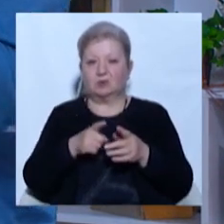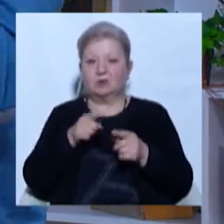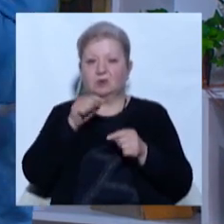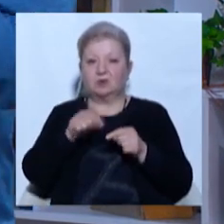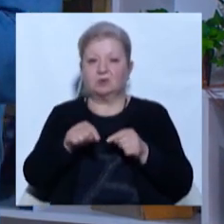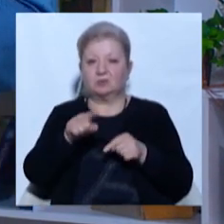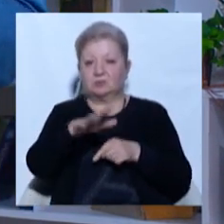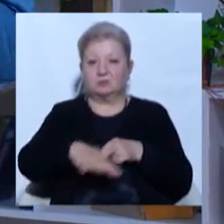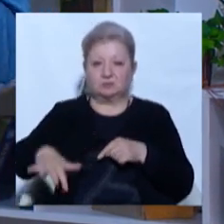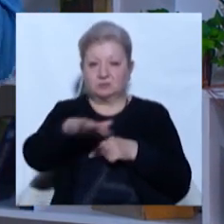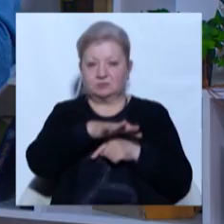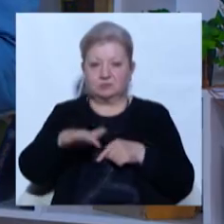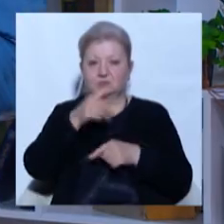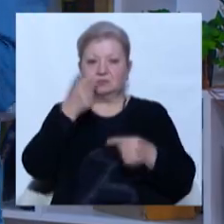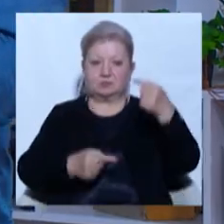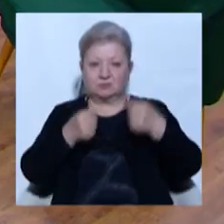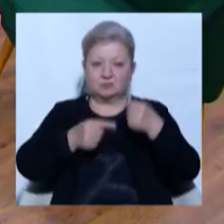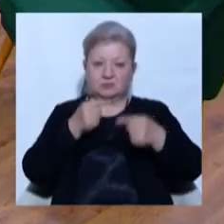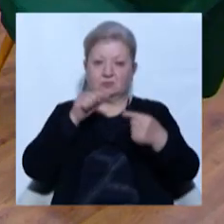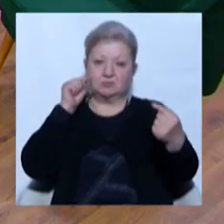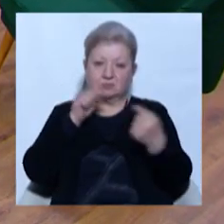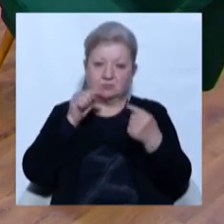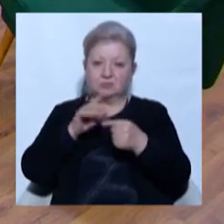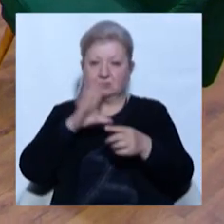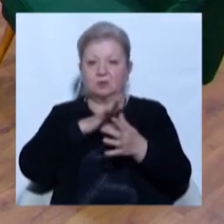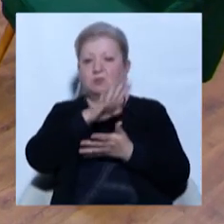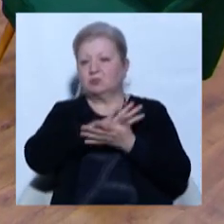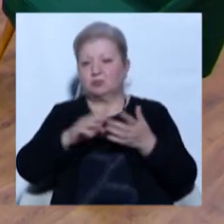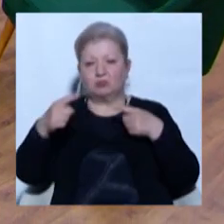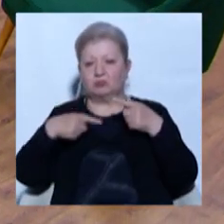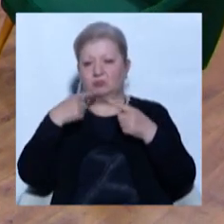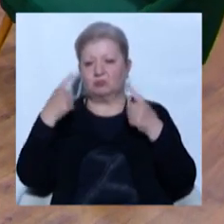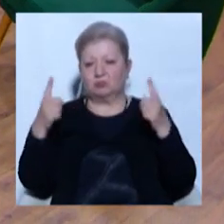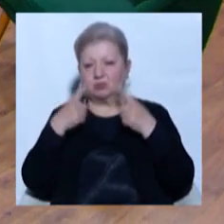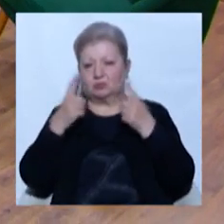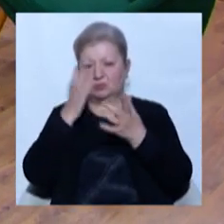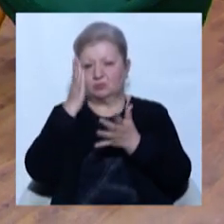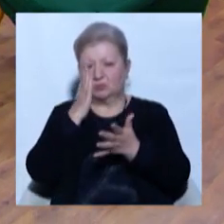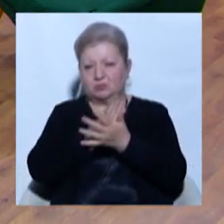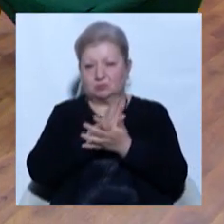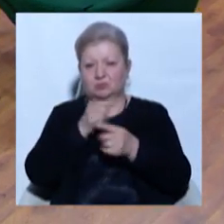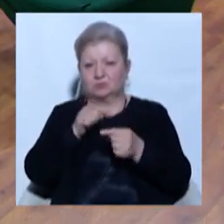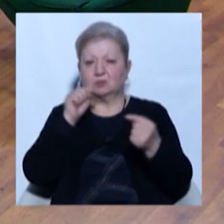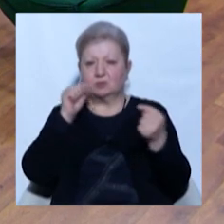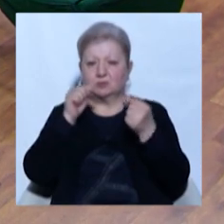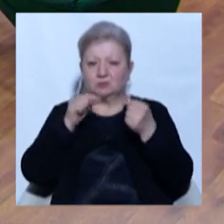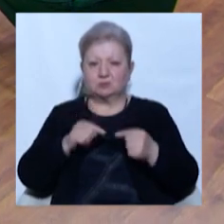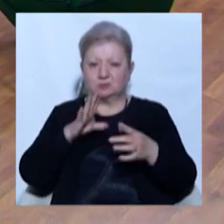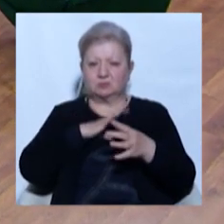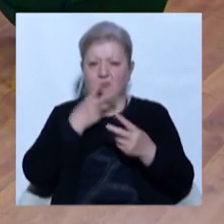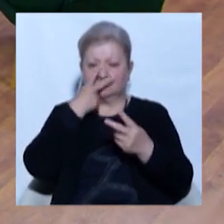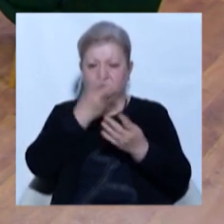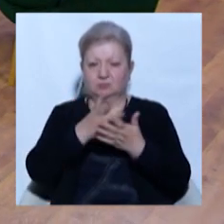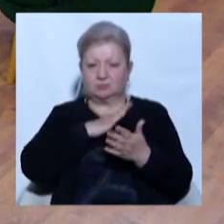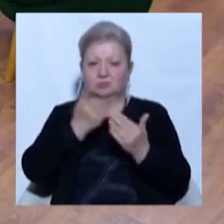ამ ტერიტორიებზე დავა და დაპირისპირება მუდმივად გრძელდება და ჩვენ ამის დაპირისპირებები წინა გაკვეთილებშიც